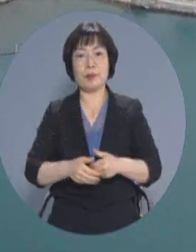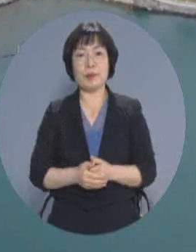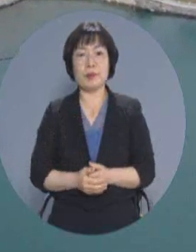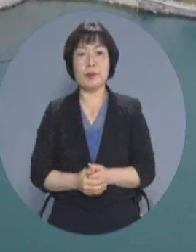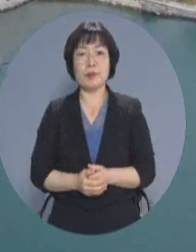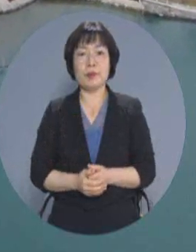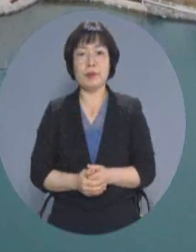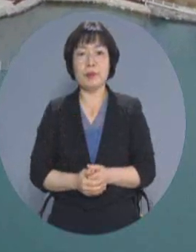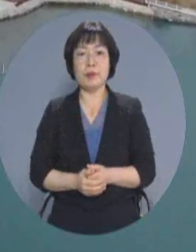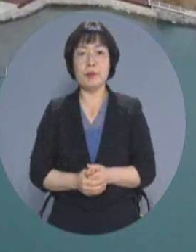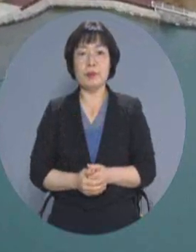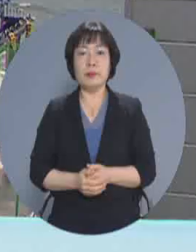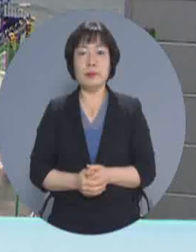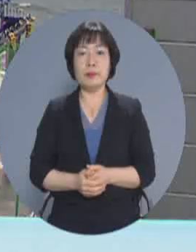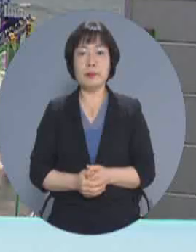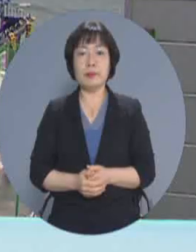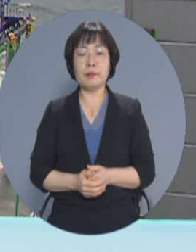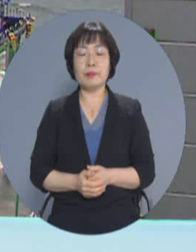뉴스 김주입니다.